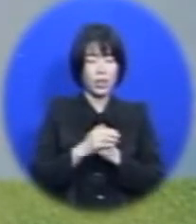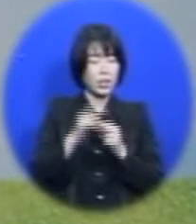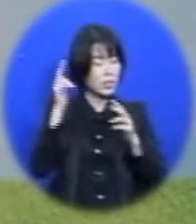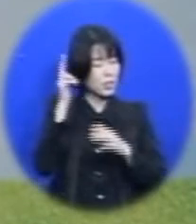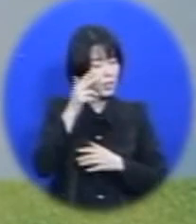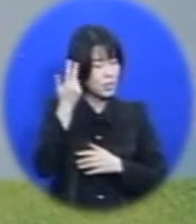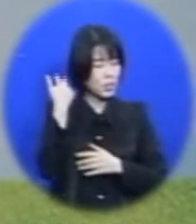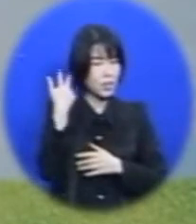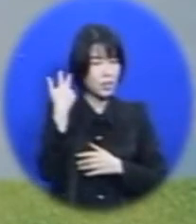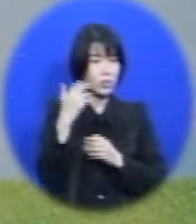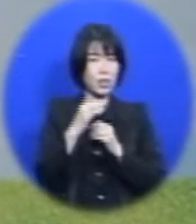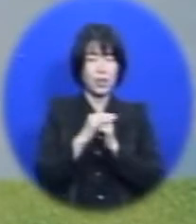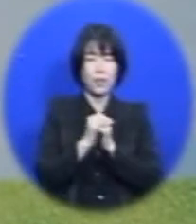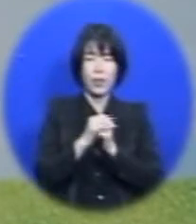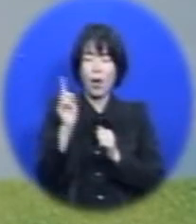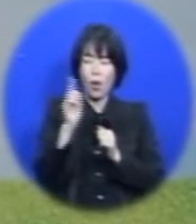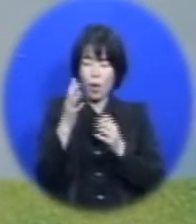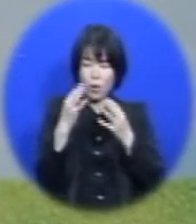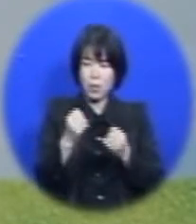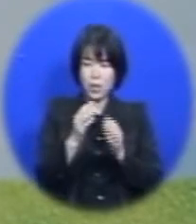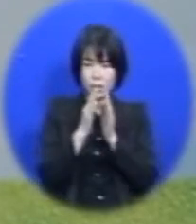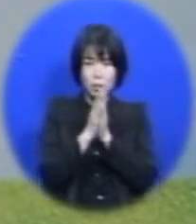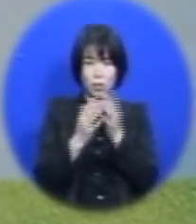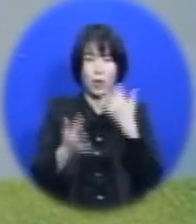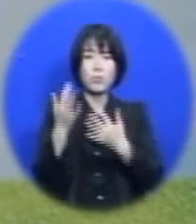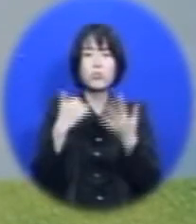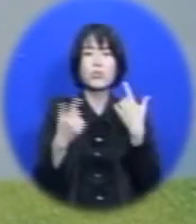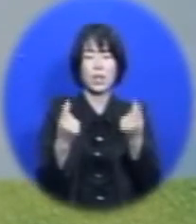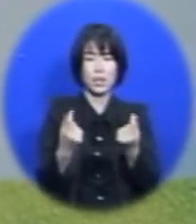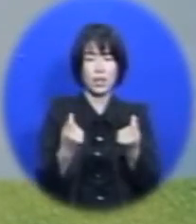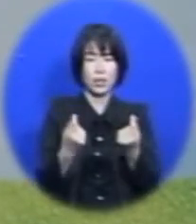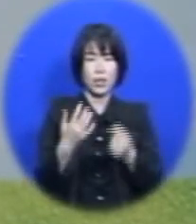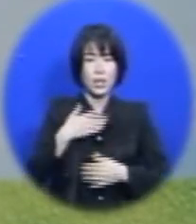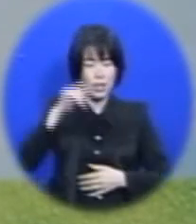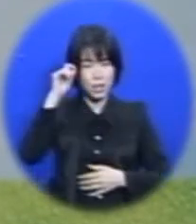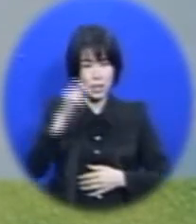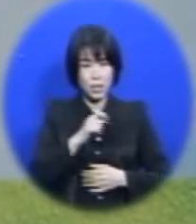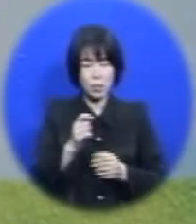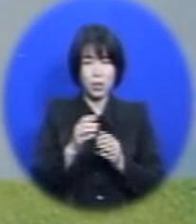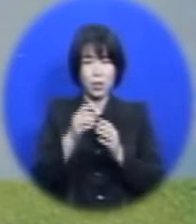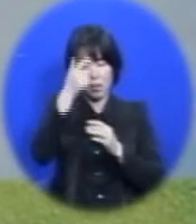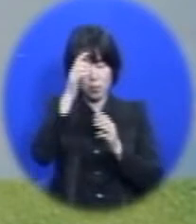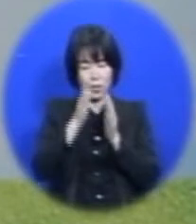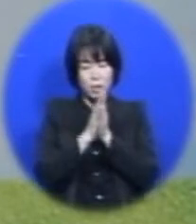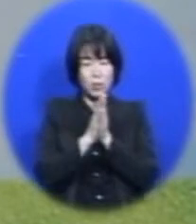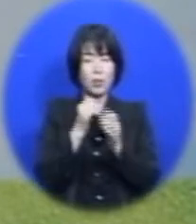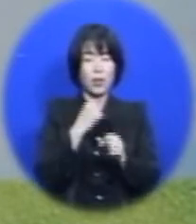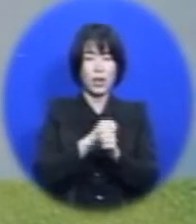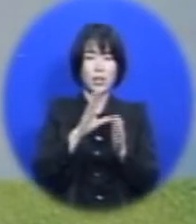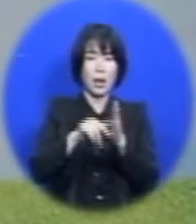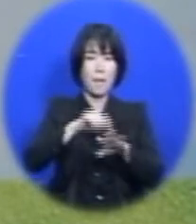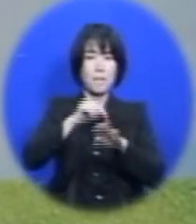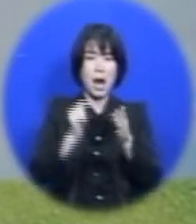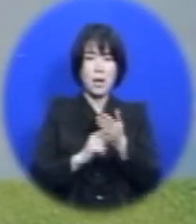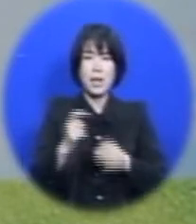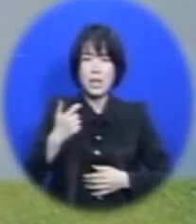하면서 얼마나 기도가 불이었는지 모릅니다. 저는 새벽기도 하면서 또 마음에 너무너무